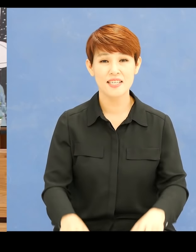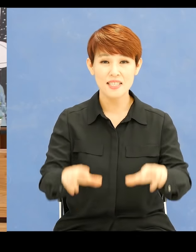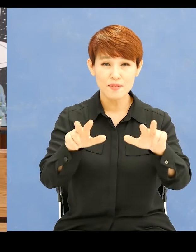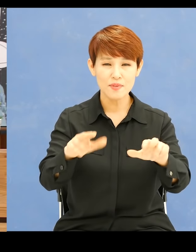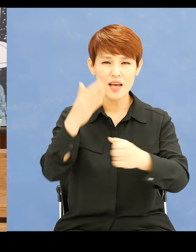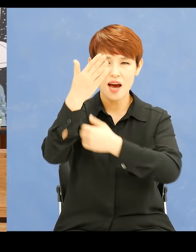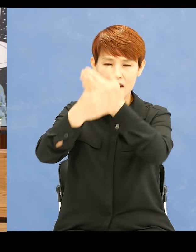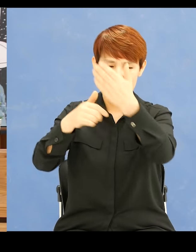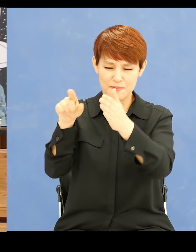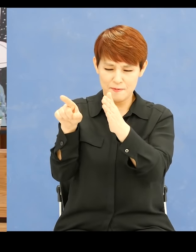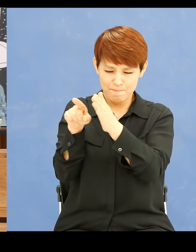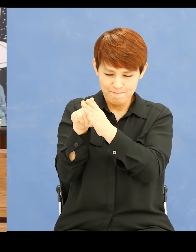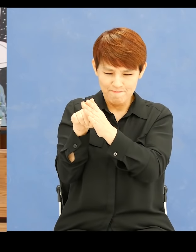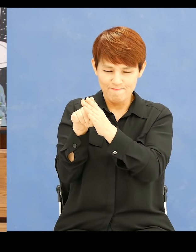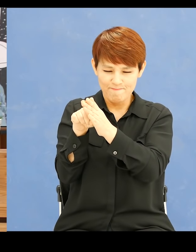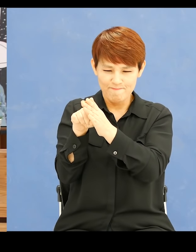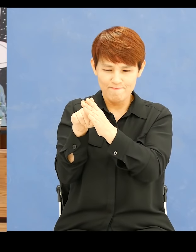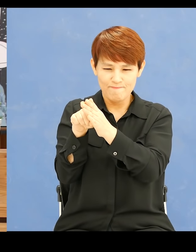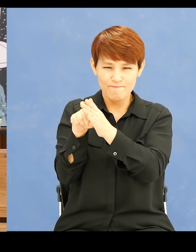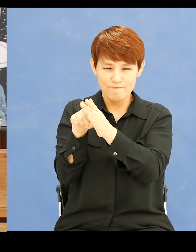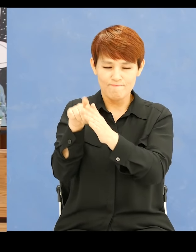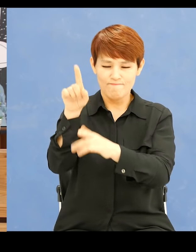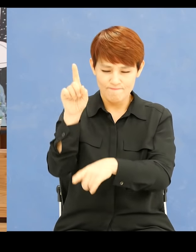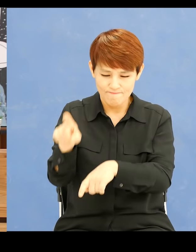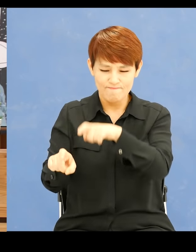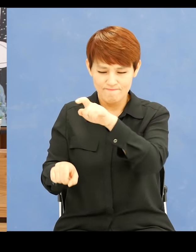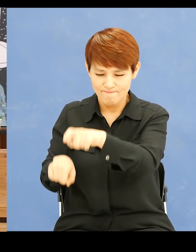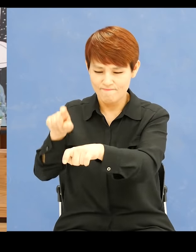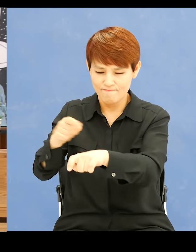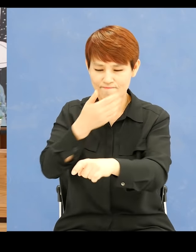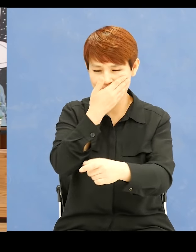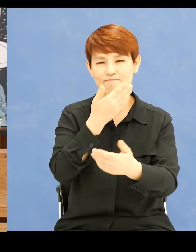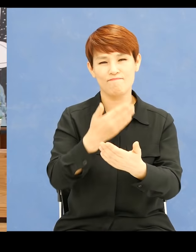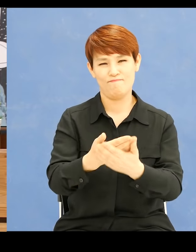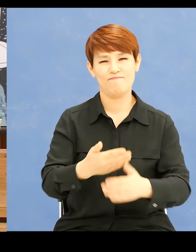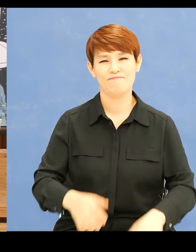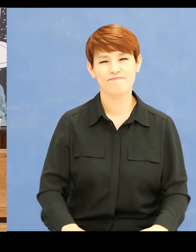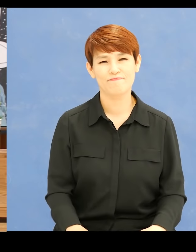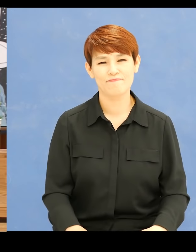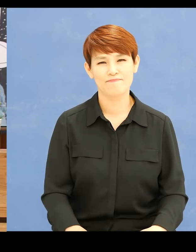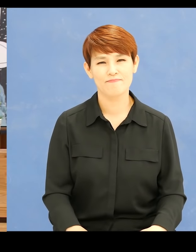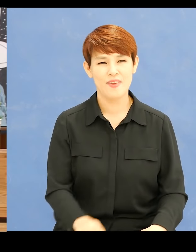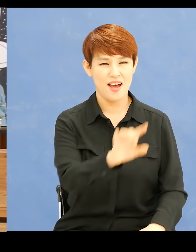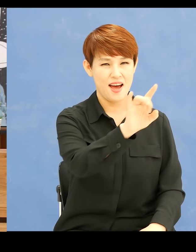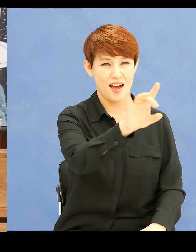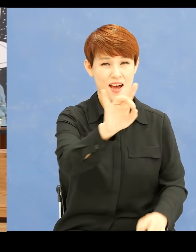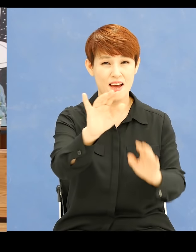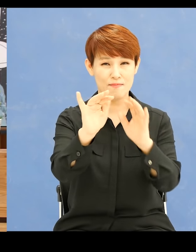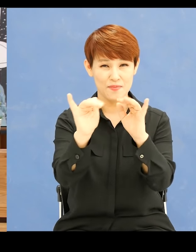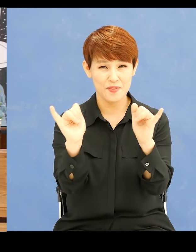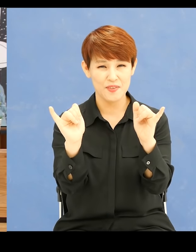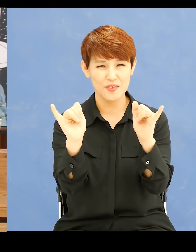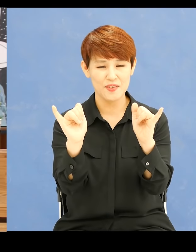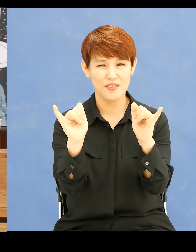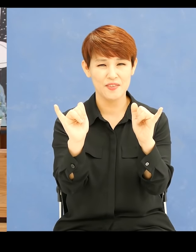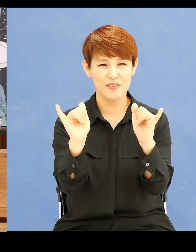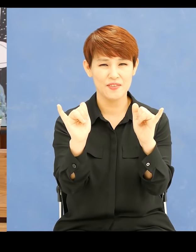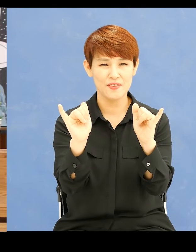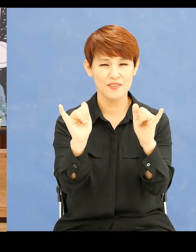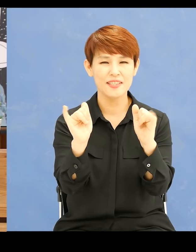만드신 나에게 맡기신 그 나사 하나조차도 굉장히 귀하게 쓰실 역할이 있다는 점을 분명히 기억하고 우리 숫자에 연연하지